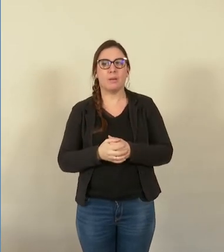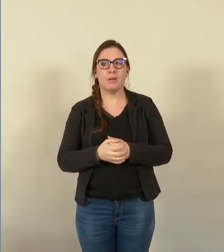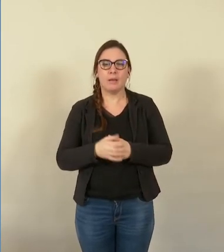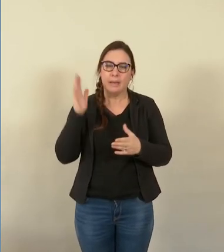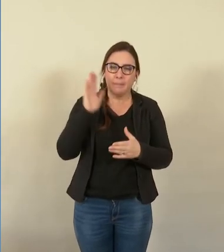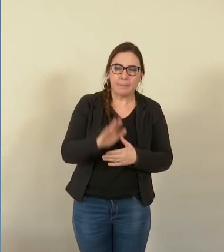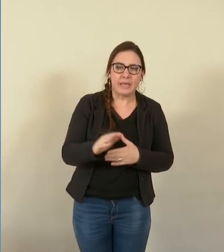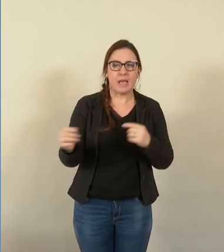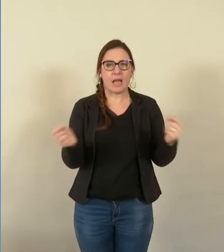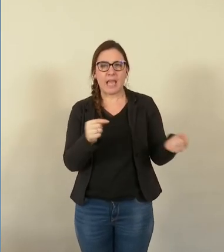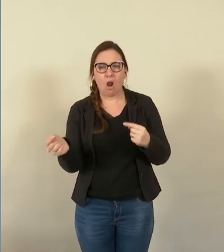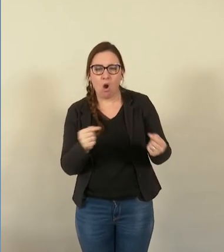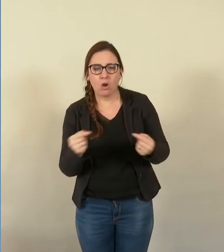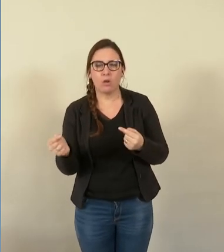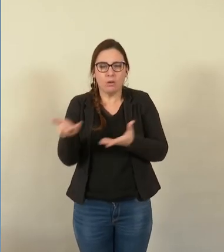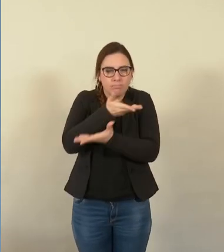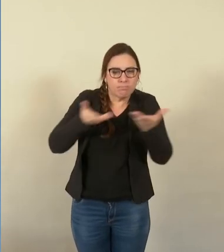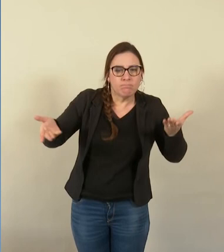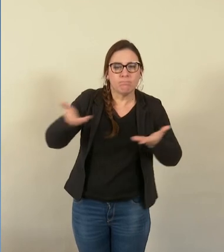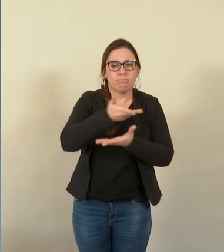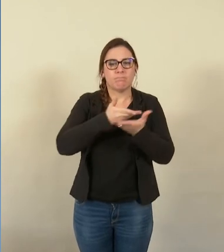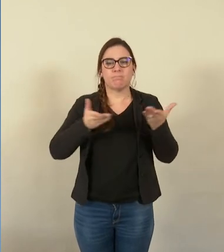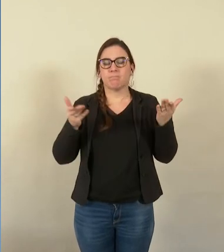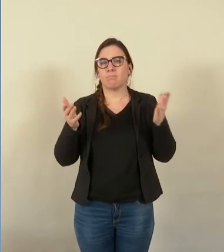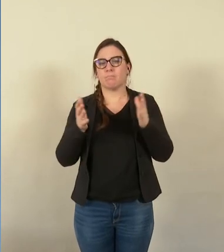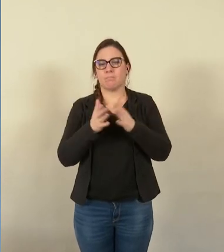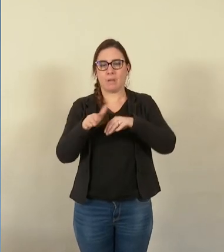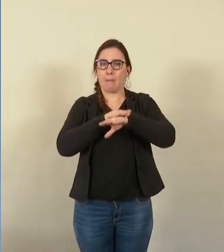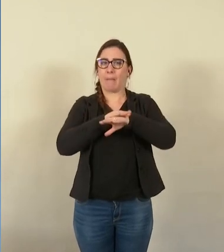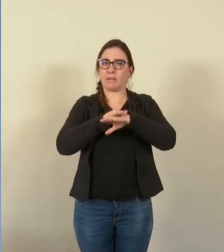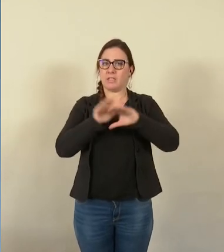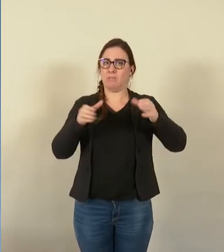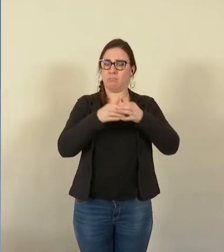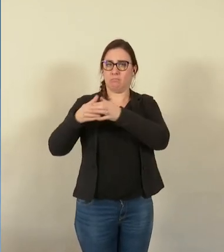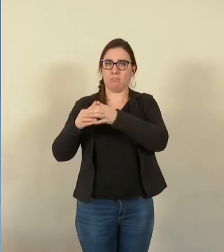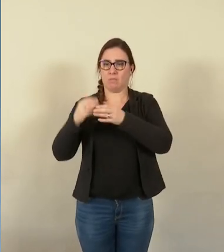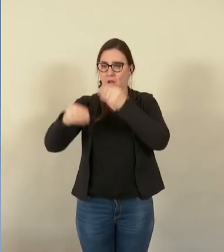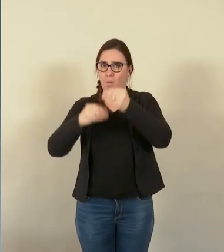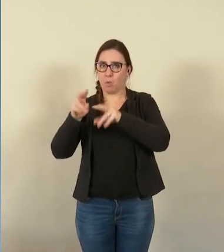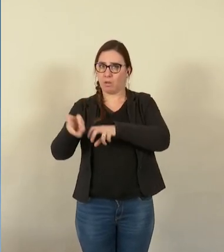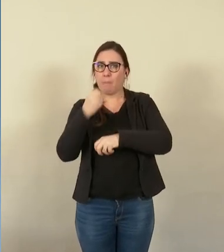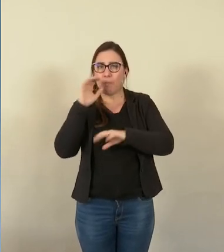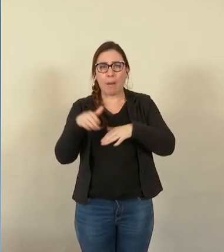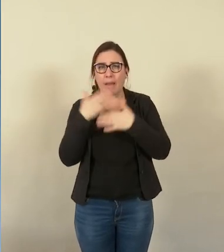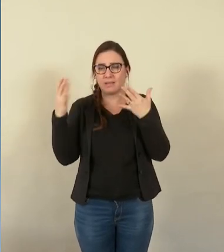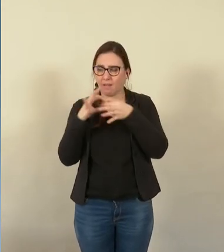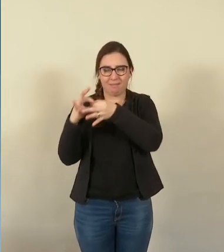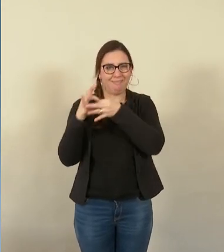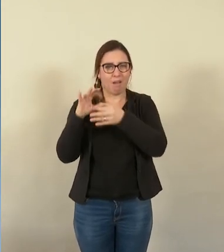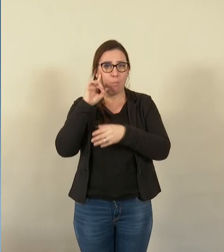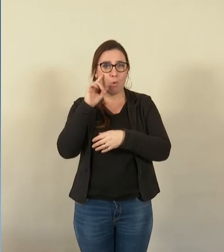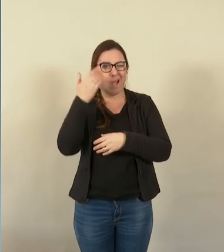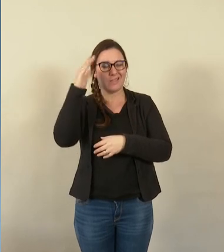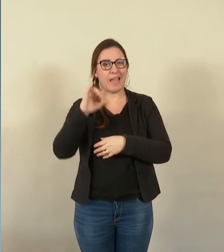dialogue entre les les partis que nous représentant et le monde agricole c'est très bien passé parce que ils connaissent bien leurs